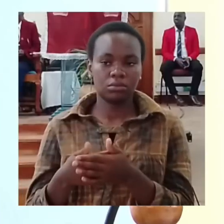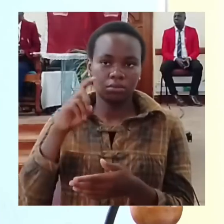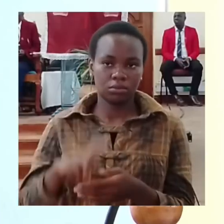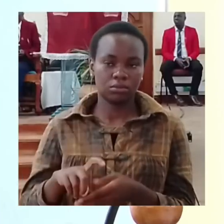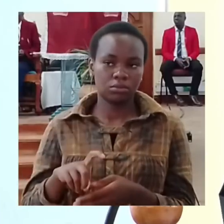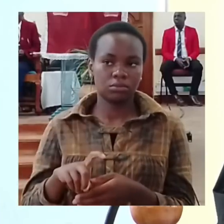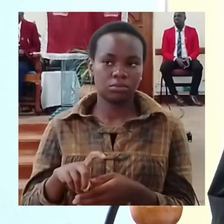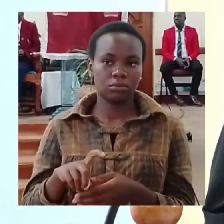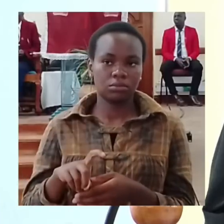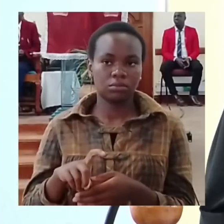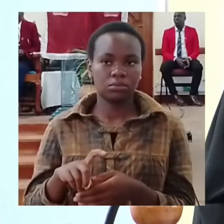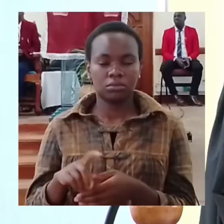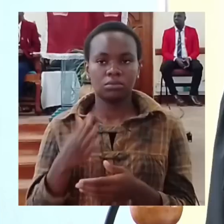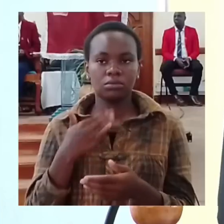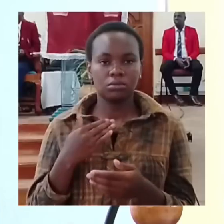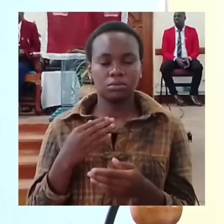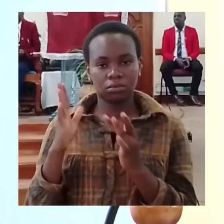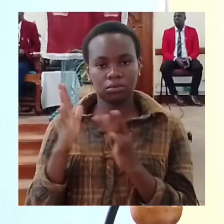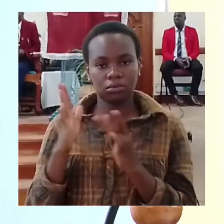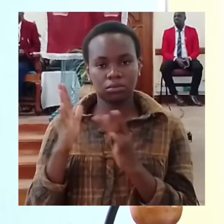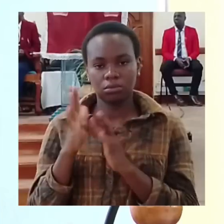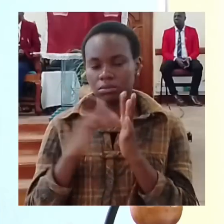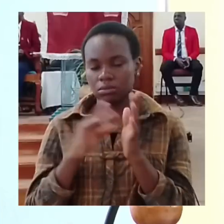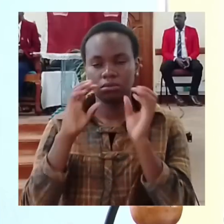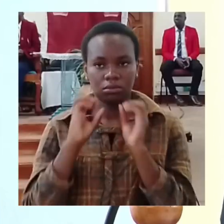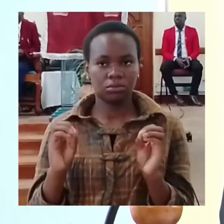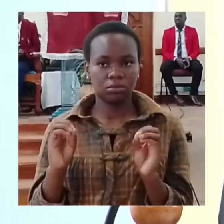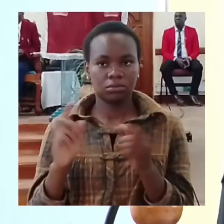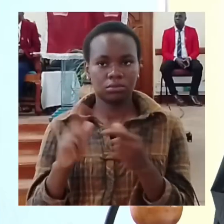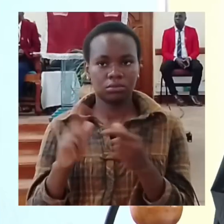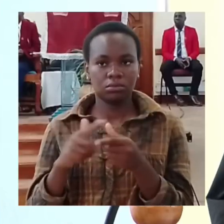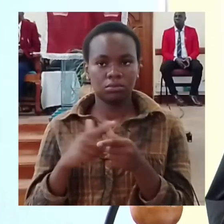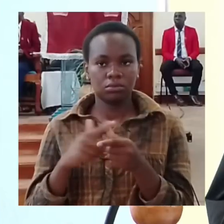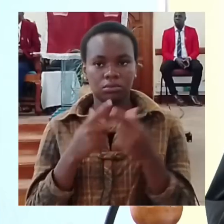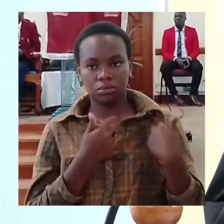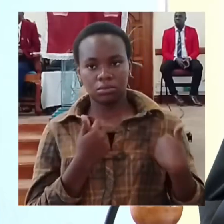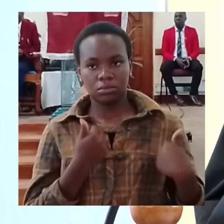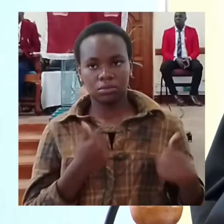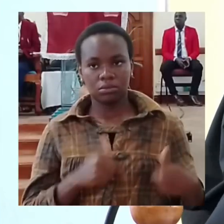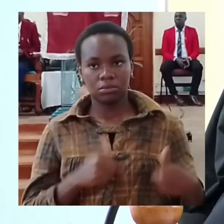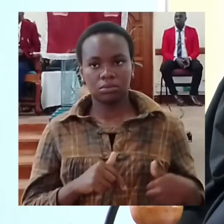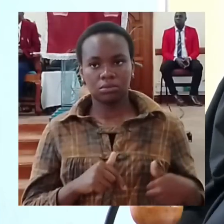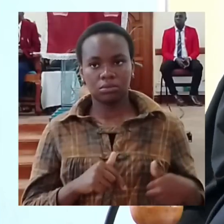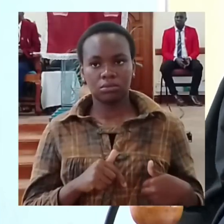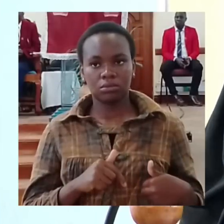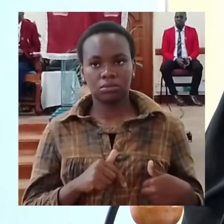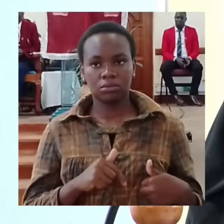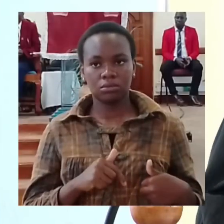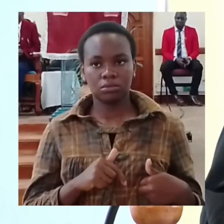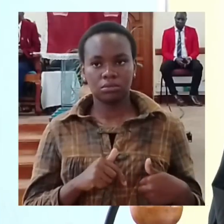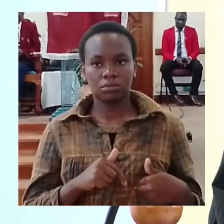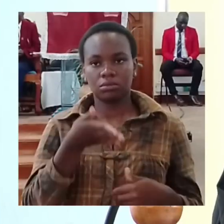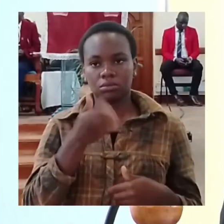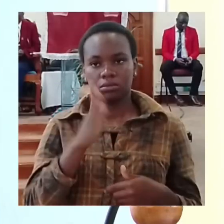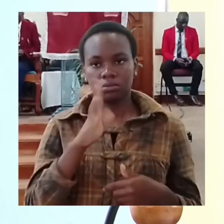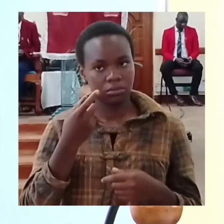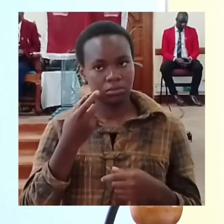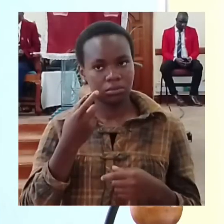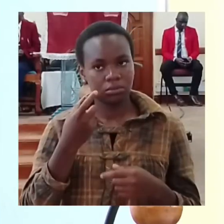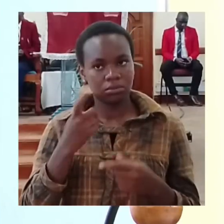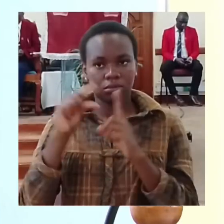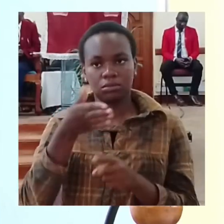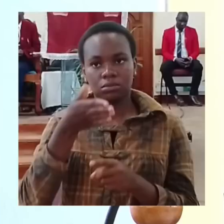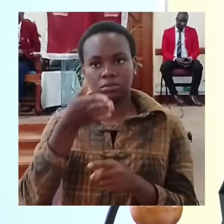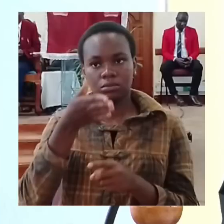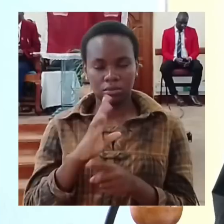ta ithuĩ tũtibatarĩtio nĩ Ngai rĩngĩ, ngoro ta ĩyo Ngai nĩ amĩregaga. In fact, kiugo kĩa Ngai kiugaga atĩ Ngai